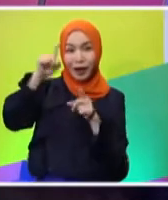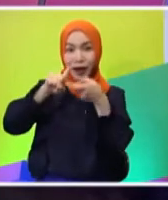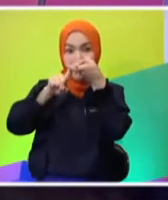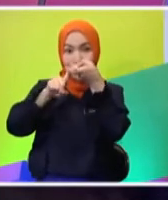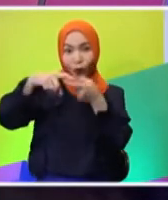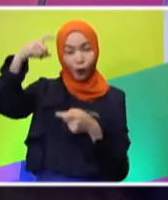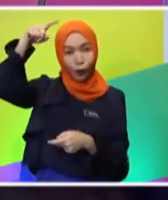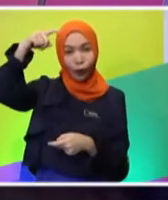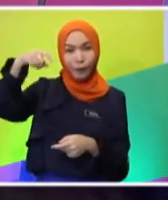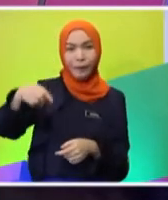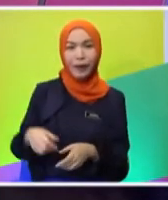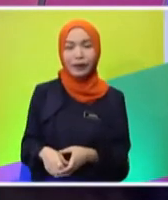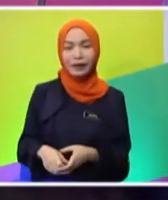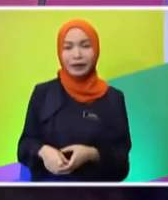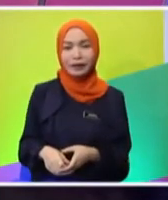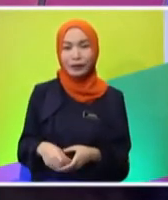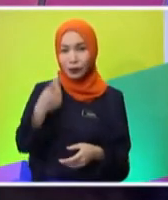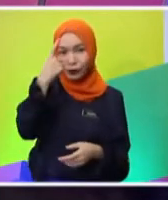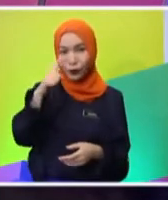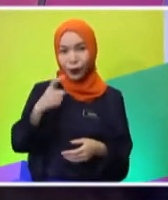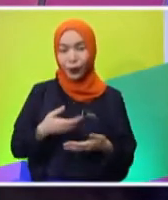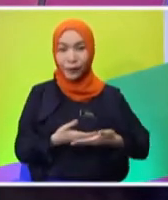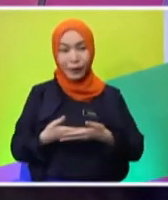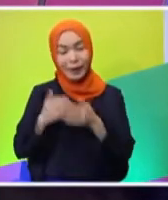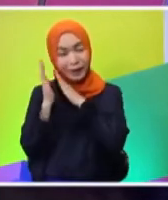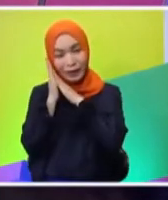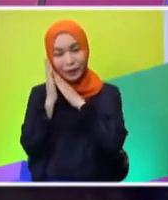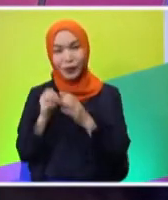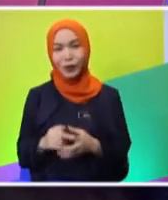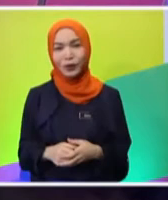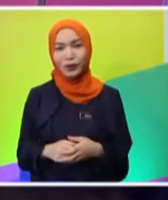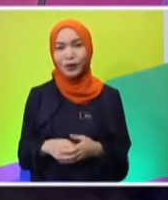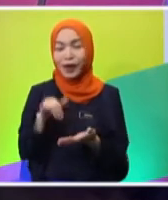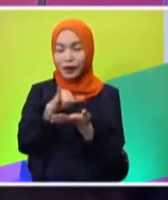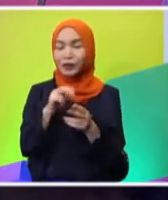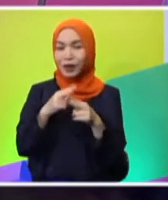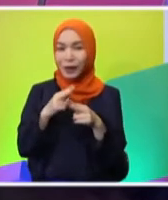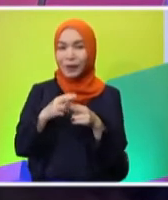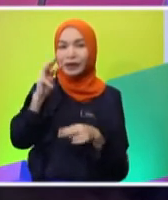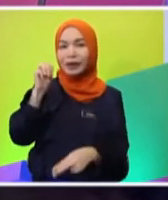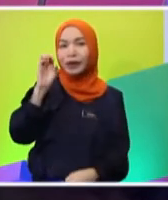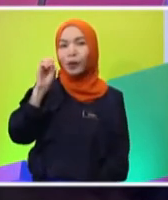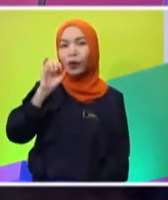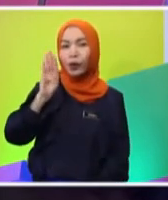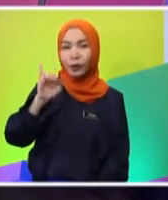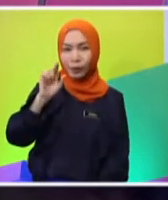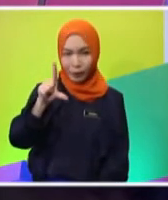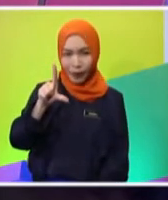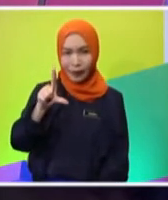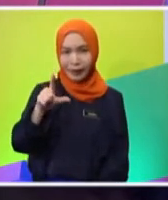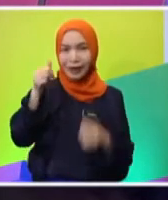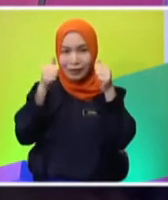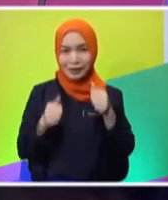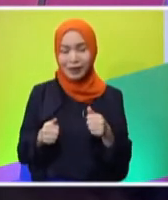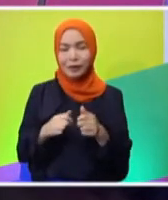aca-mobile hahaha ibu makin seterusnya acak acuan-acuan ini Aceh yang akan kita fokuskan